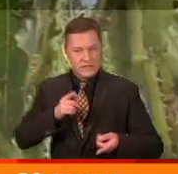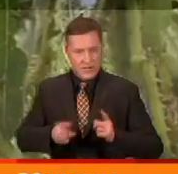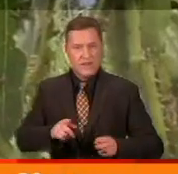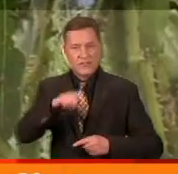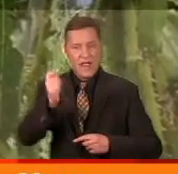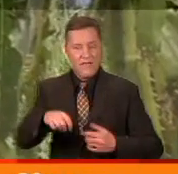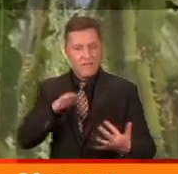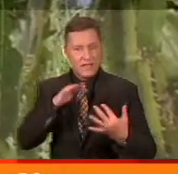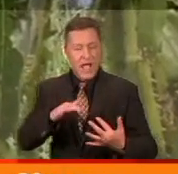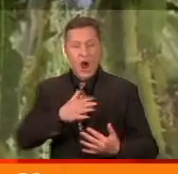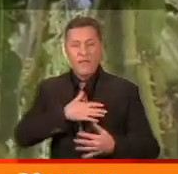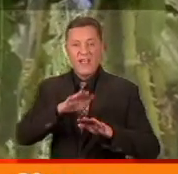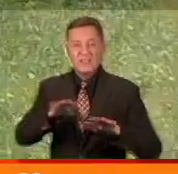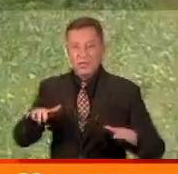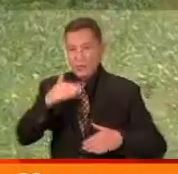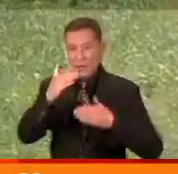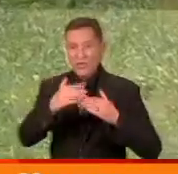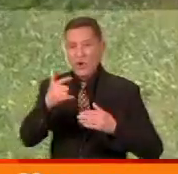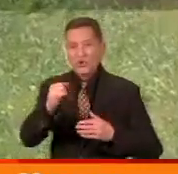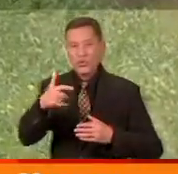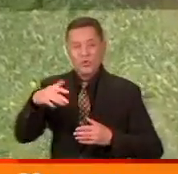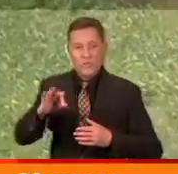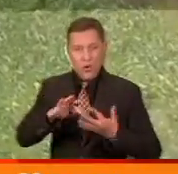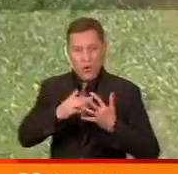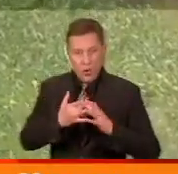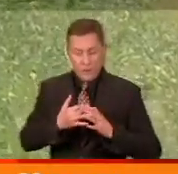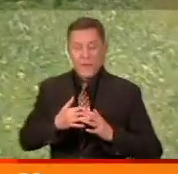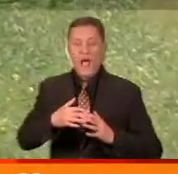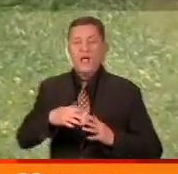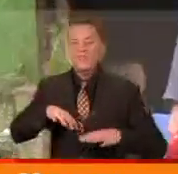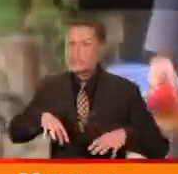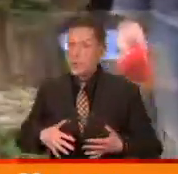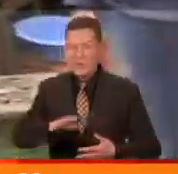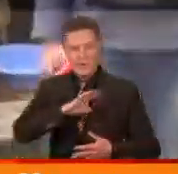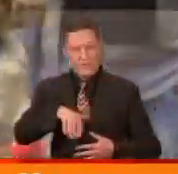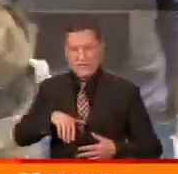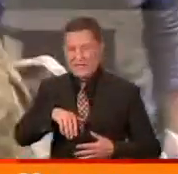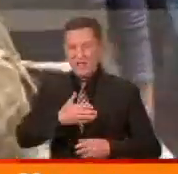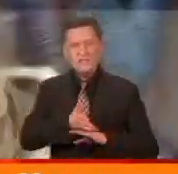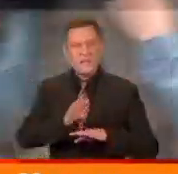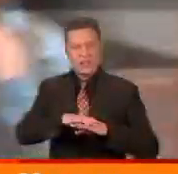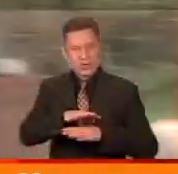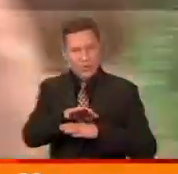Одна з позицій наших військовиків поблизу Гнутового. Бійці стомлені після тяжкої ночі.